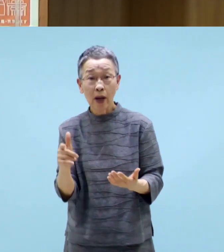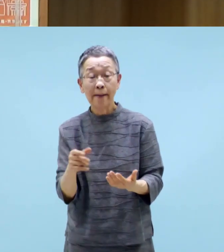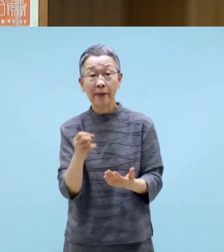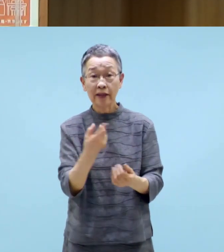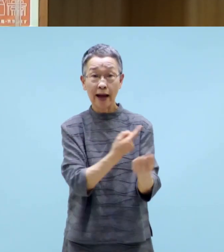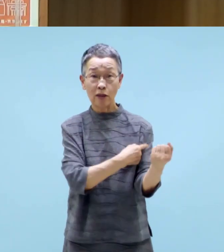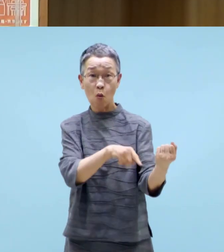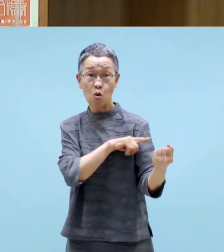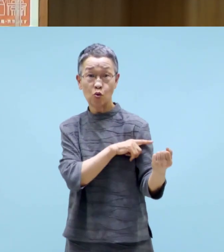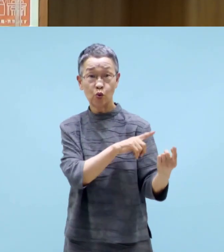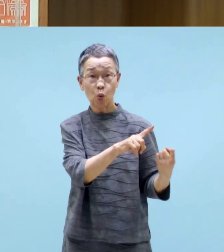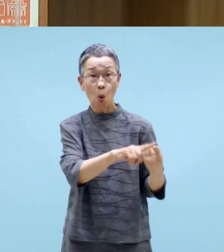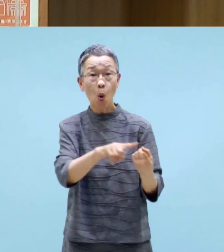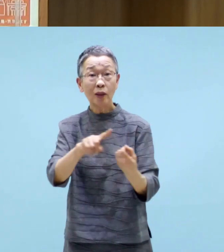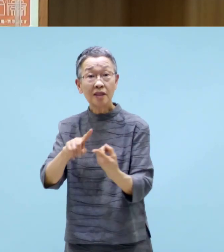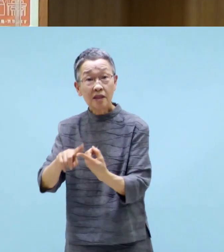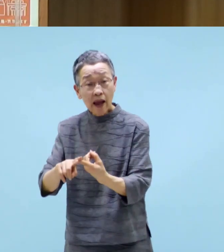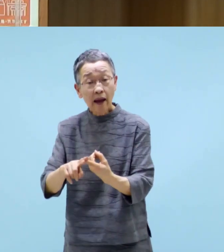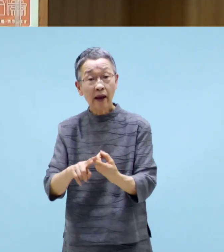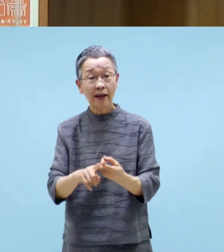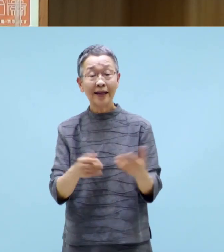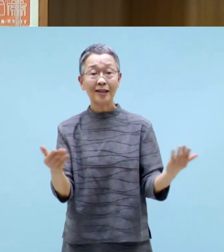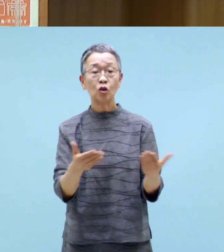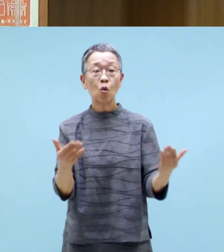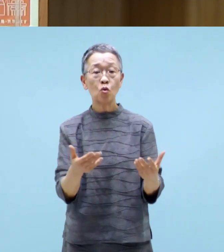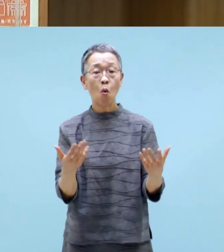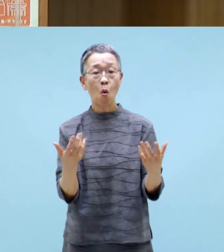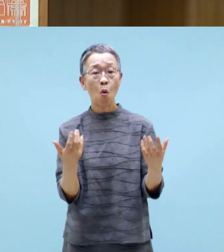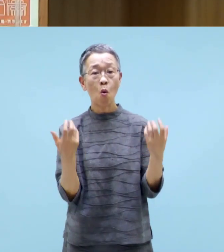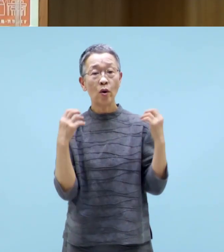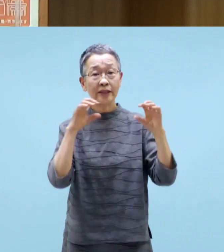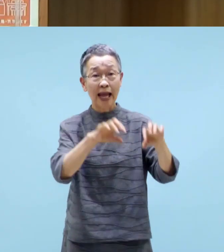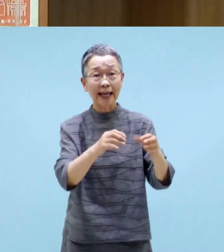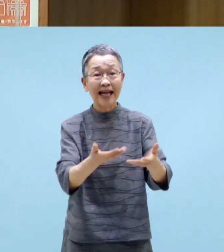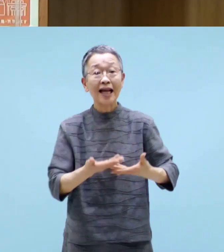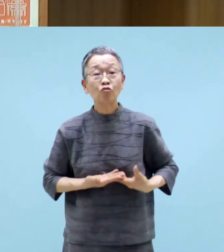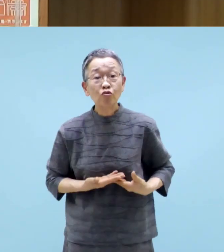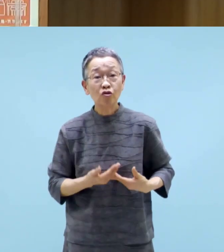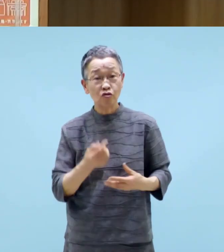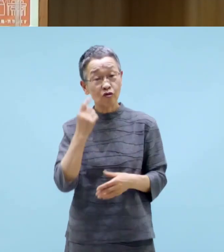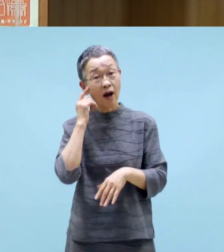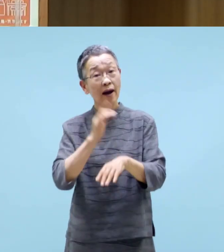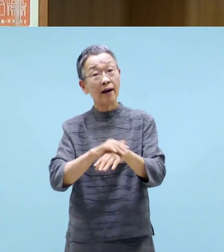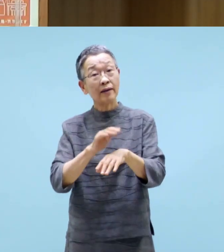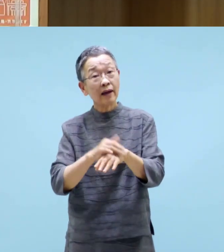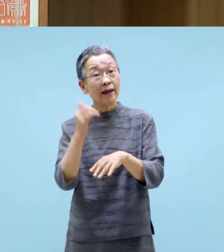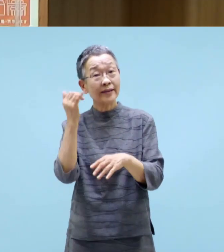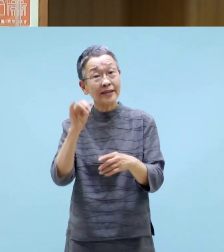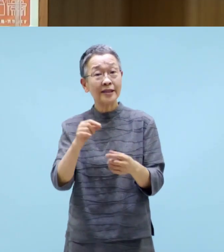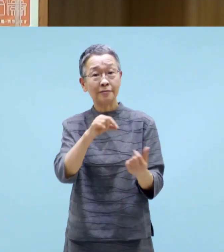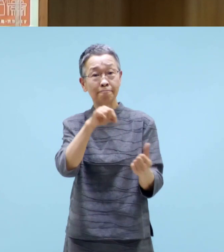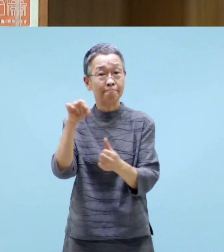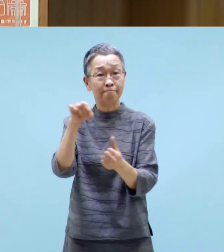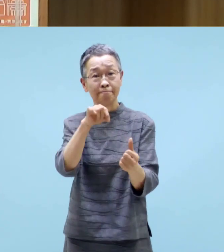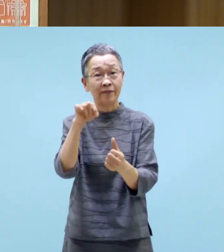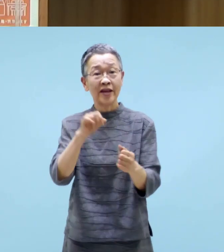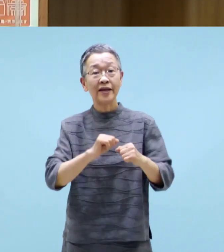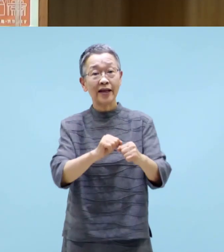に応じて、仕事をしていただくという観点で、人事を行っております。